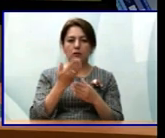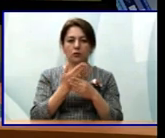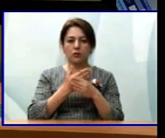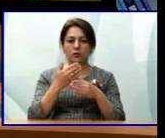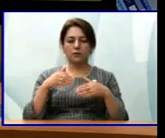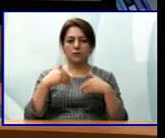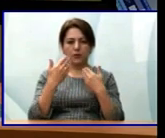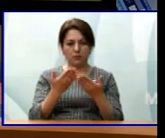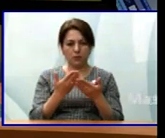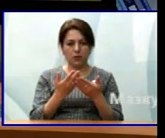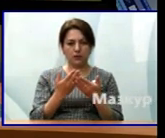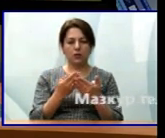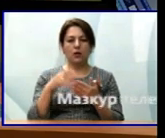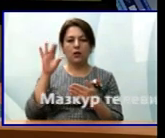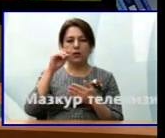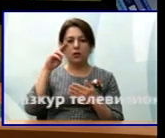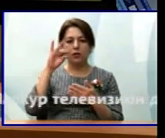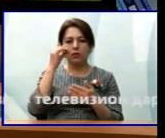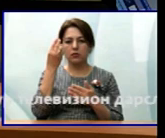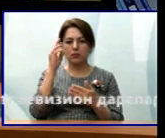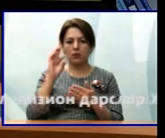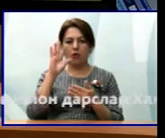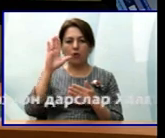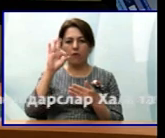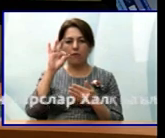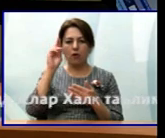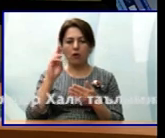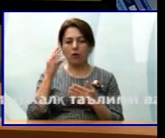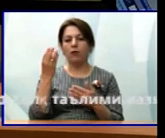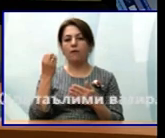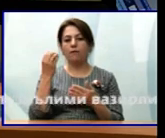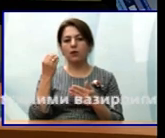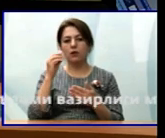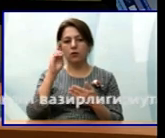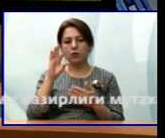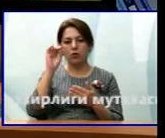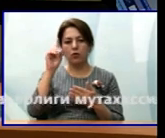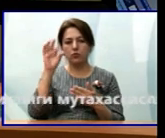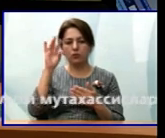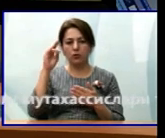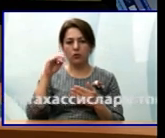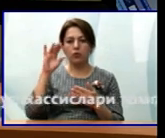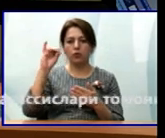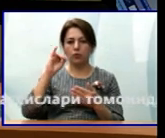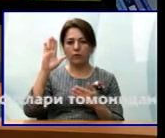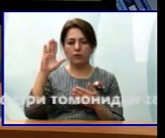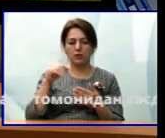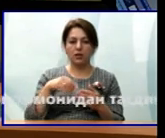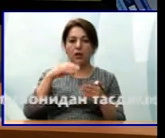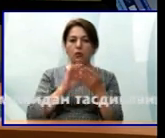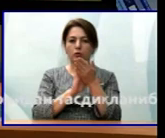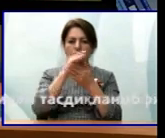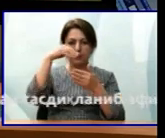berib o'taman. Idish qovoq va hamda qozon yuvg'ichlar demak o'simliklar sarasiga kirar ekan.